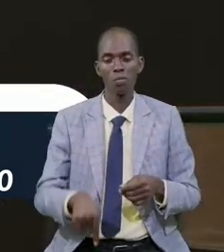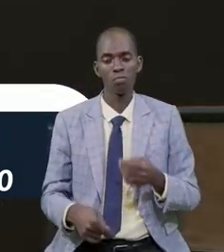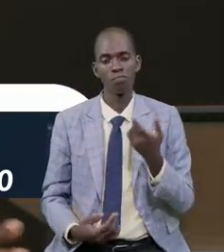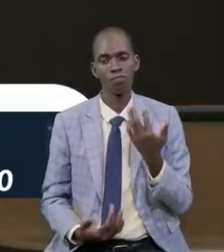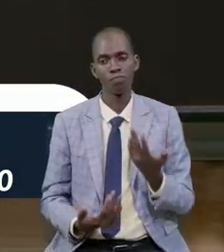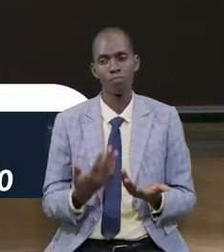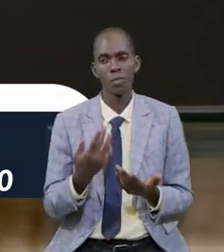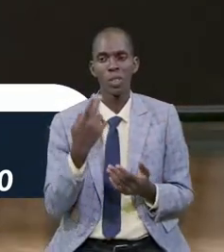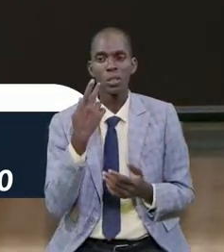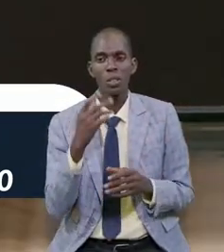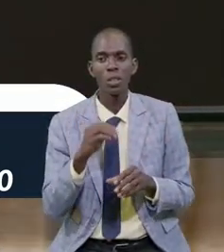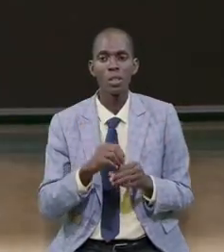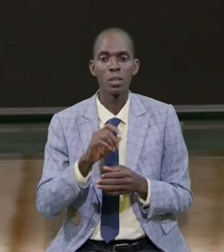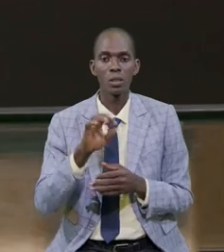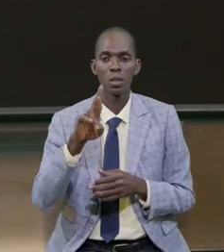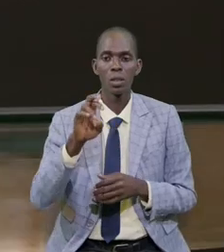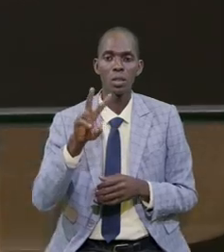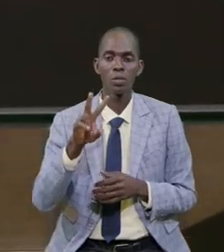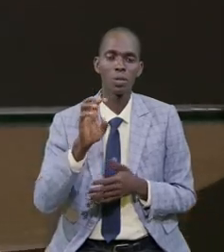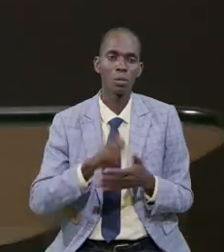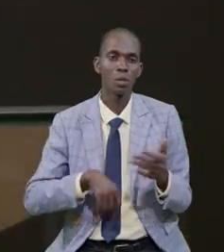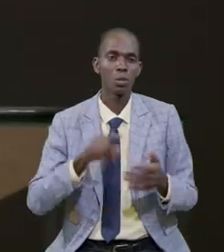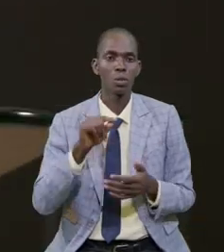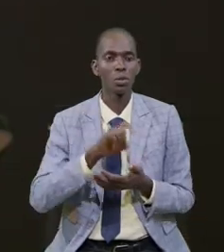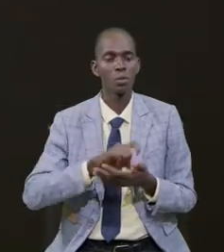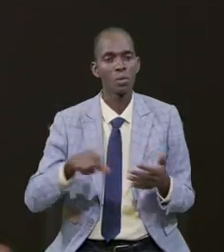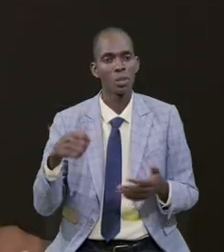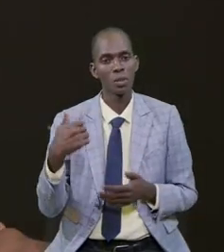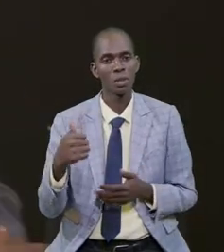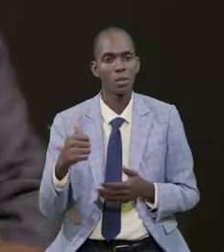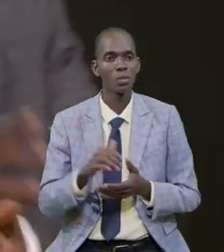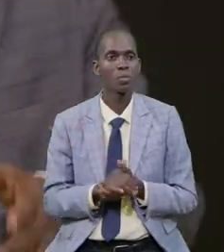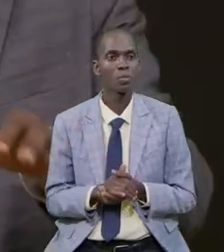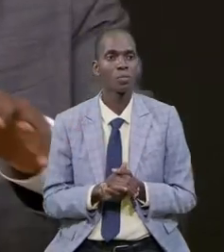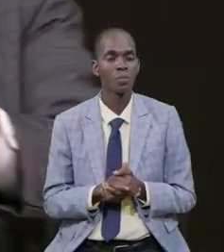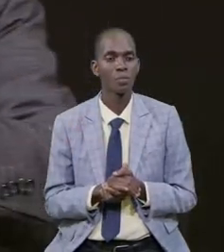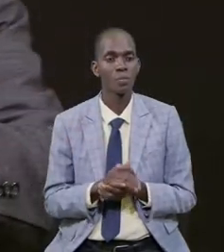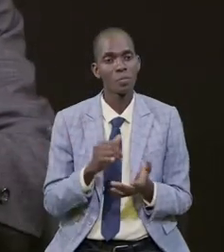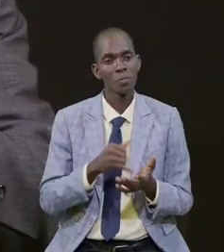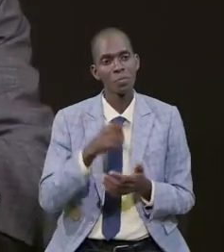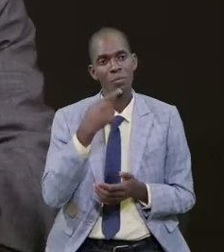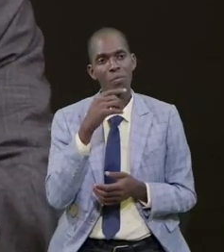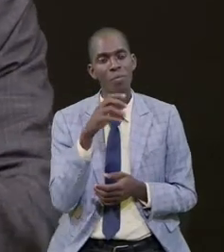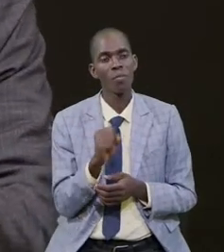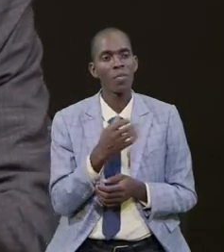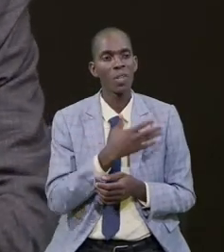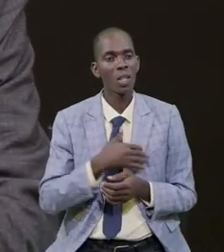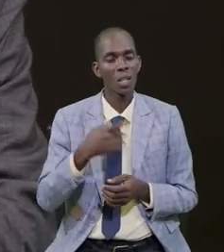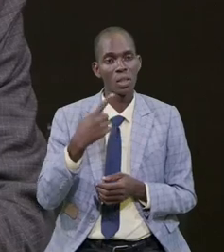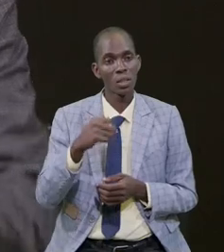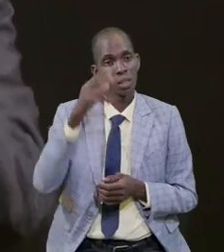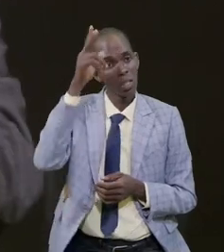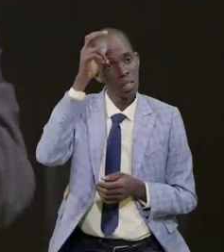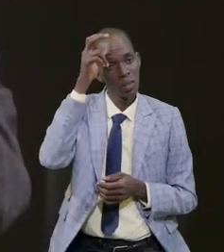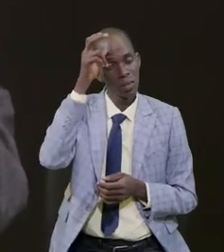de l'enfer. Chapitre 20, verset 10. Et le